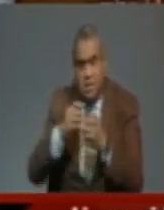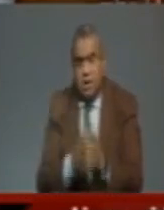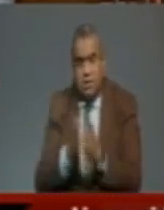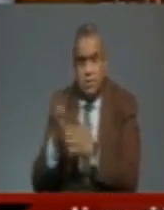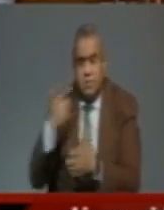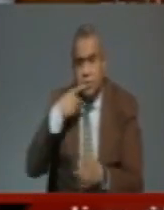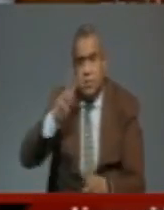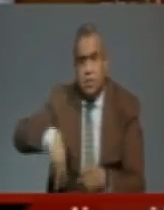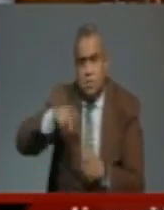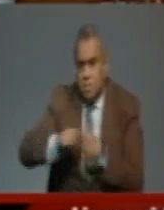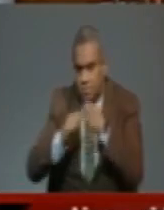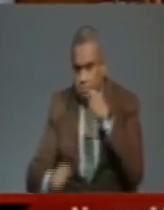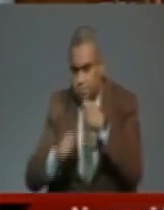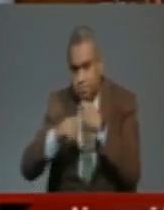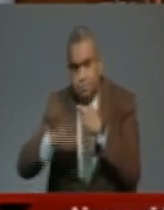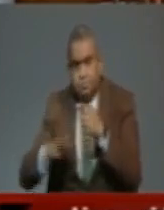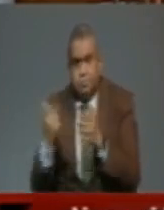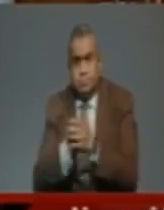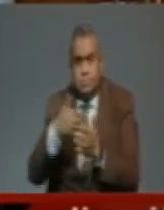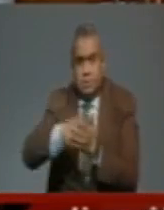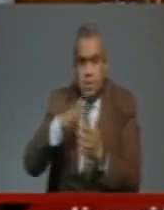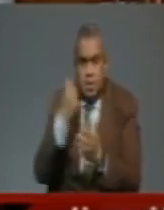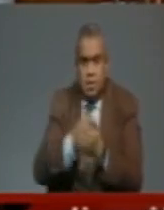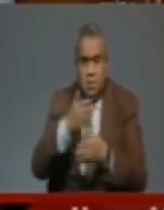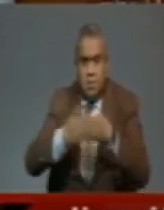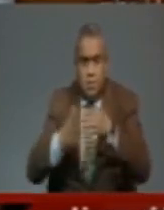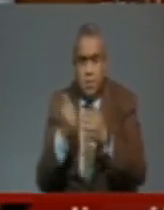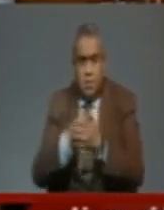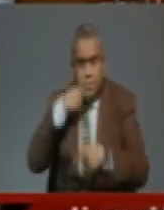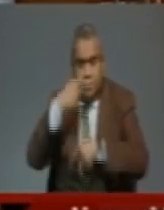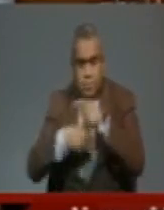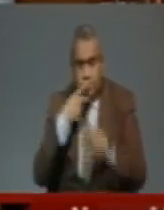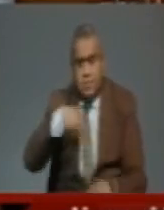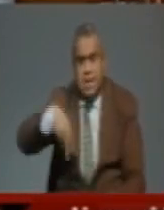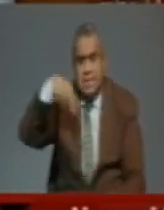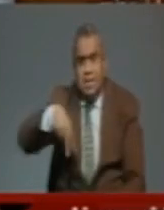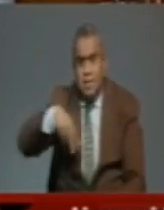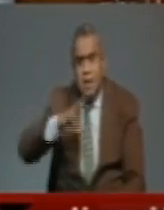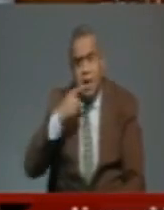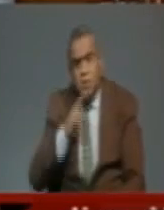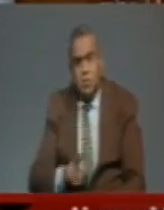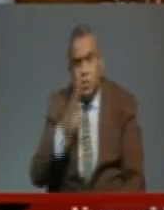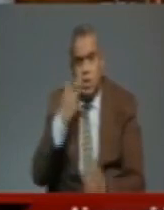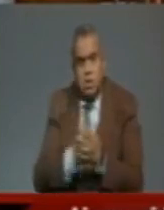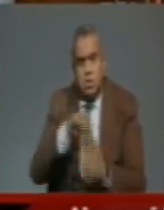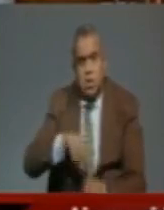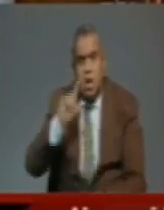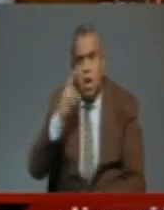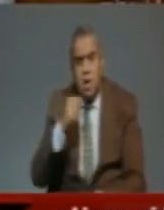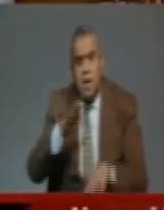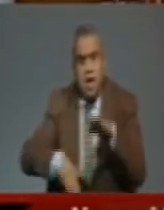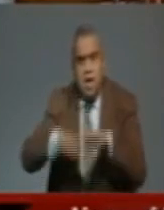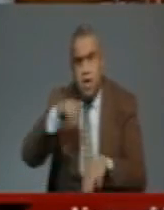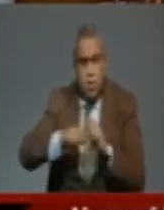متر عمق دلوقتي. ساحات التداول كان عندنا ضفنا 8 كيلو للسبعه اللي عندنا، بقى عندنا 15 كيلو، لان كل ما